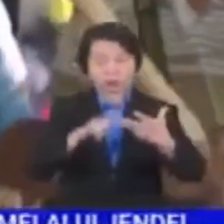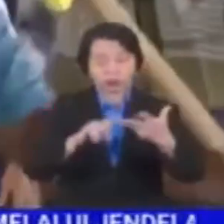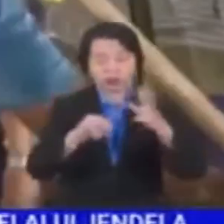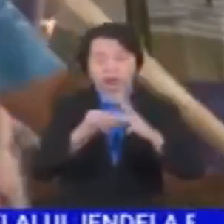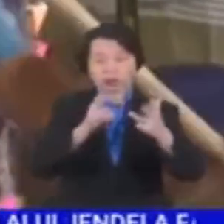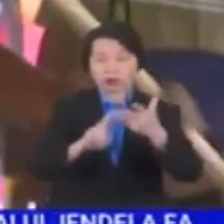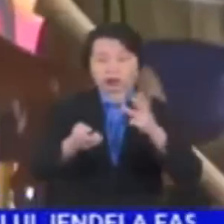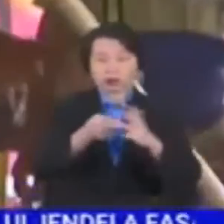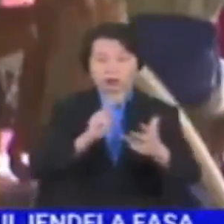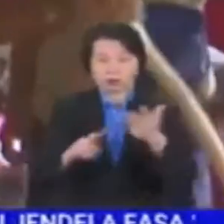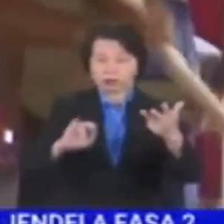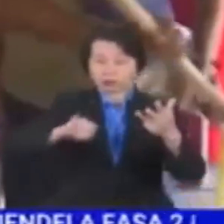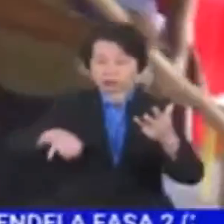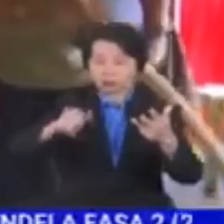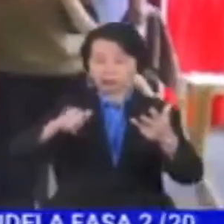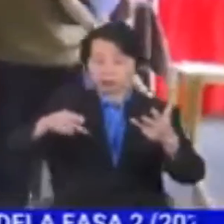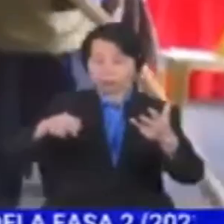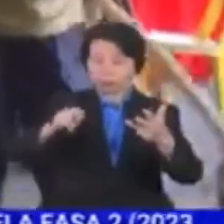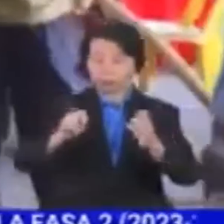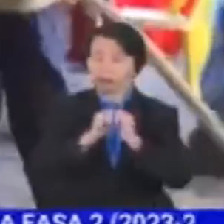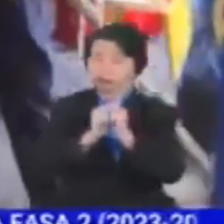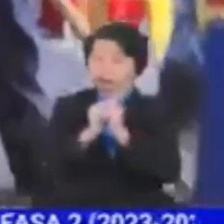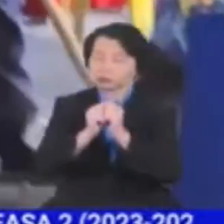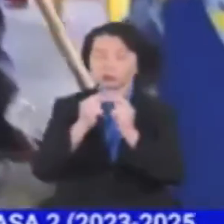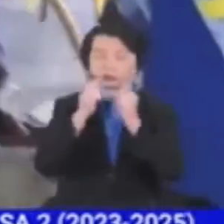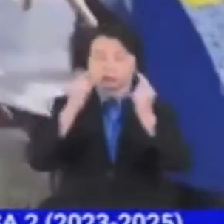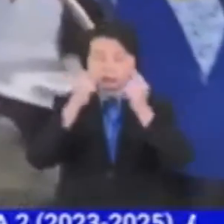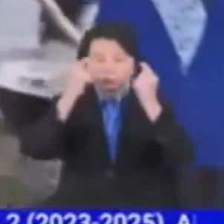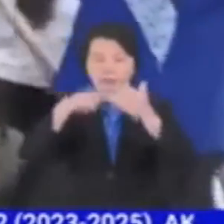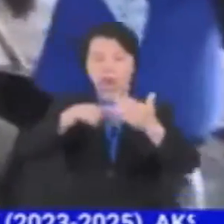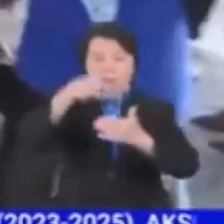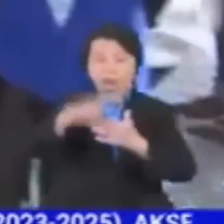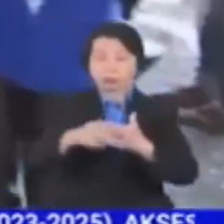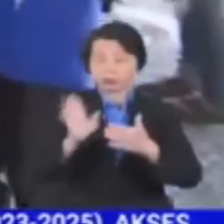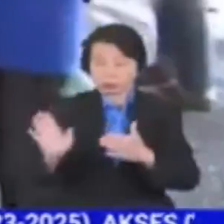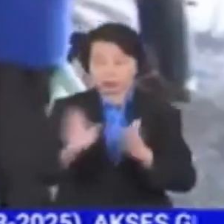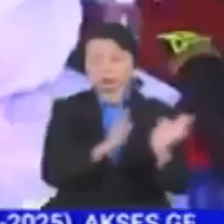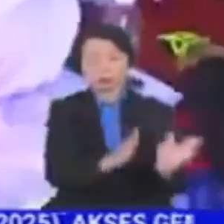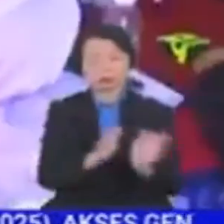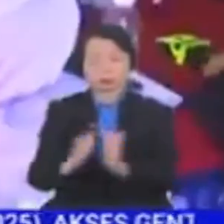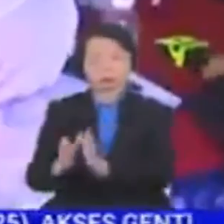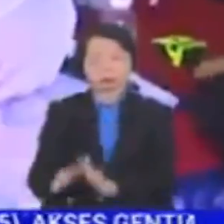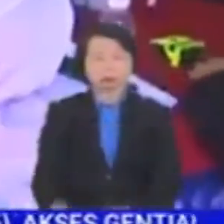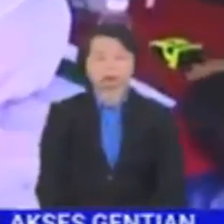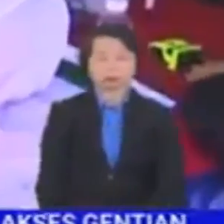dan rakan-rakan strategik Japan untuk bersama menjayakan program yang dirancang.